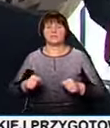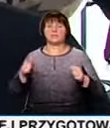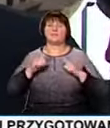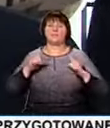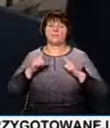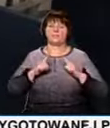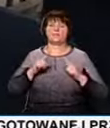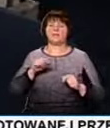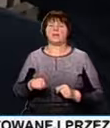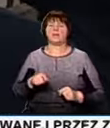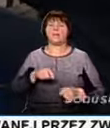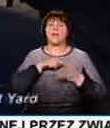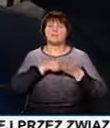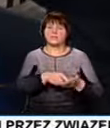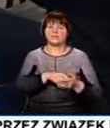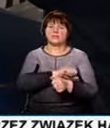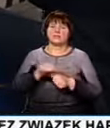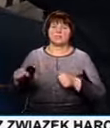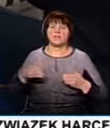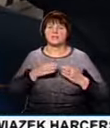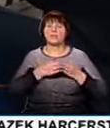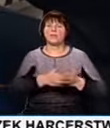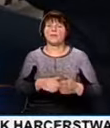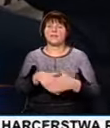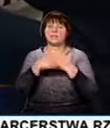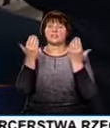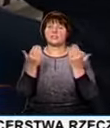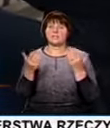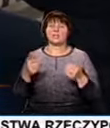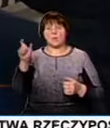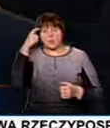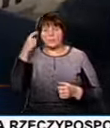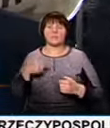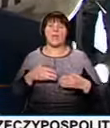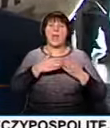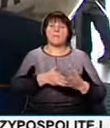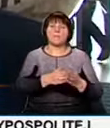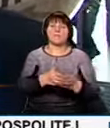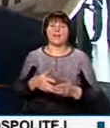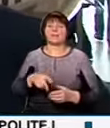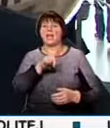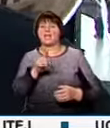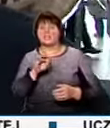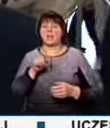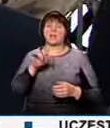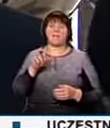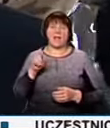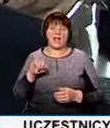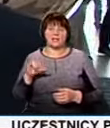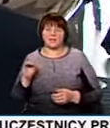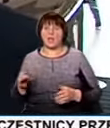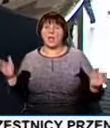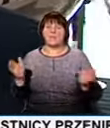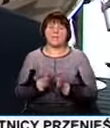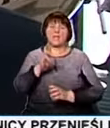To jest taki jacht przeznaczony do pływania głównie dziennego, przede wszystkim pływanie, żeglowanie, mniej